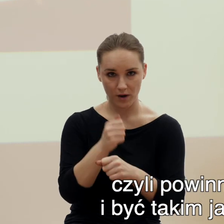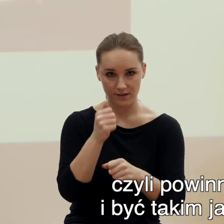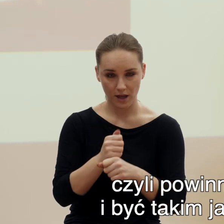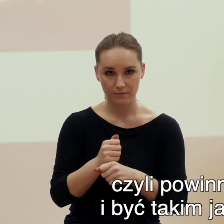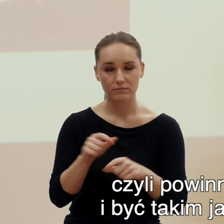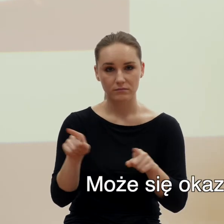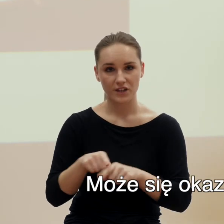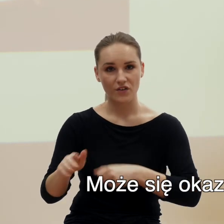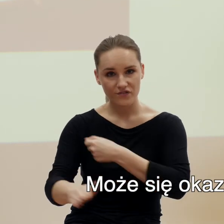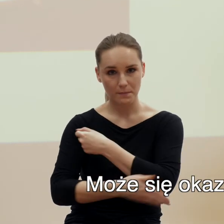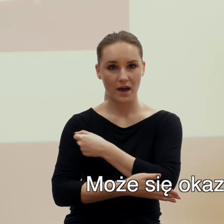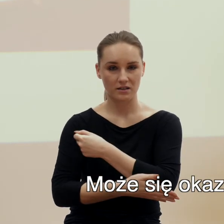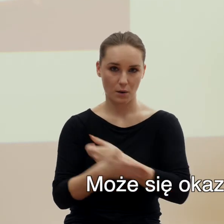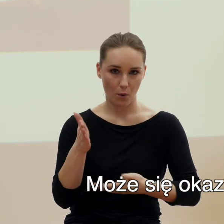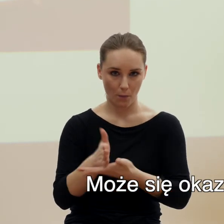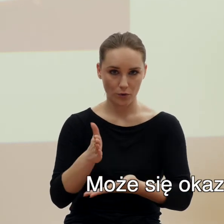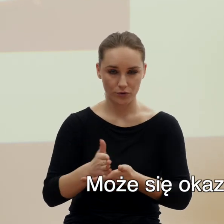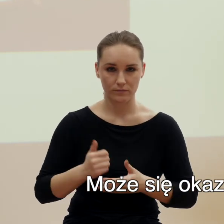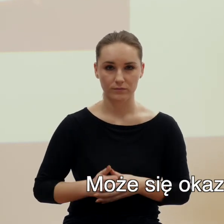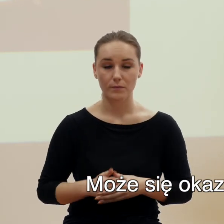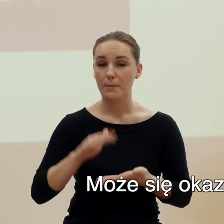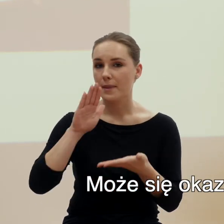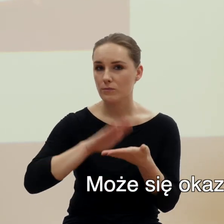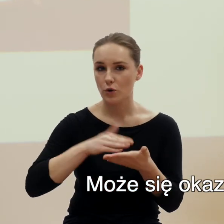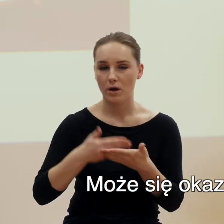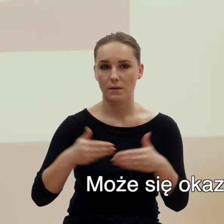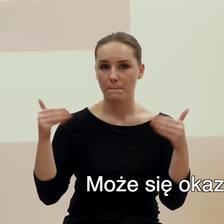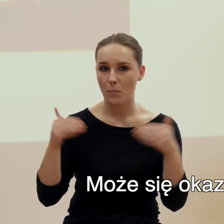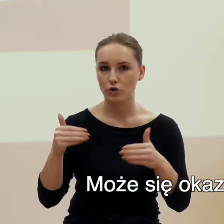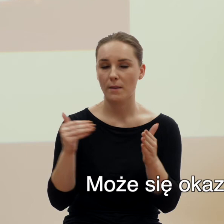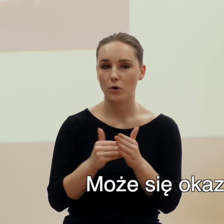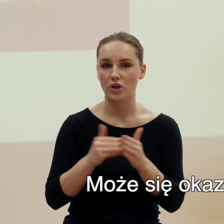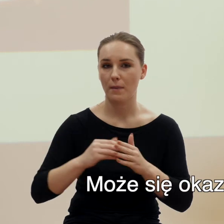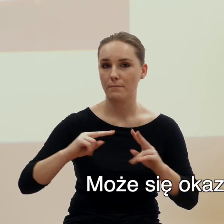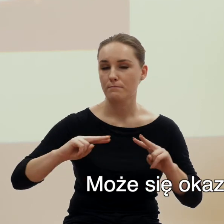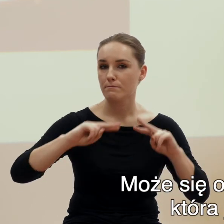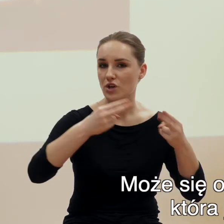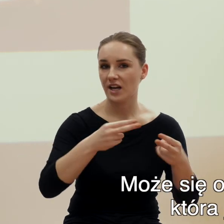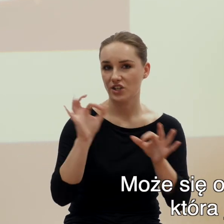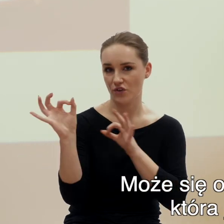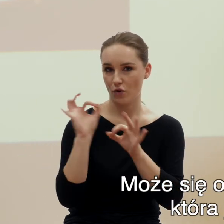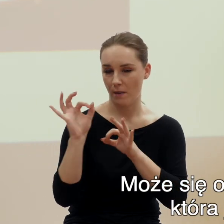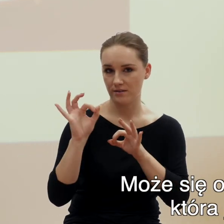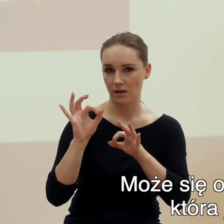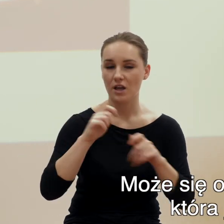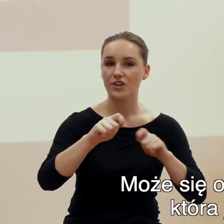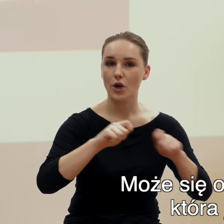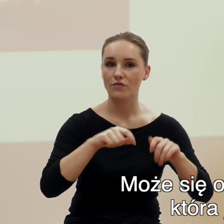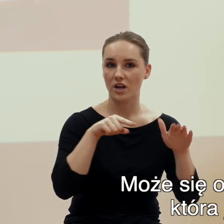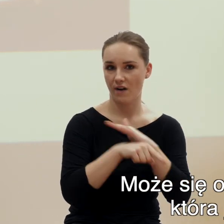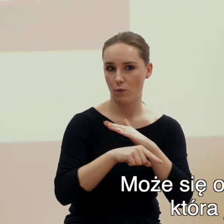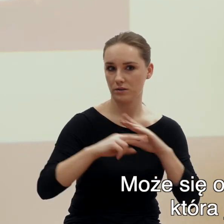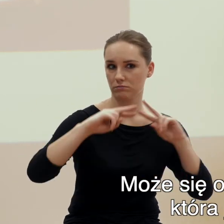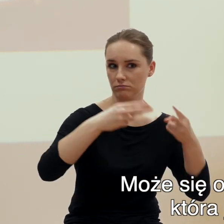tych osób. Może się okazać konieczne przekazanie jakiejś informacji do kierownika ewakuacji, może się okazać konieczne